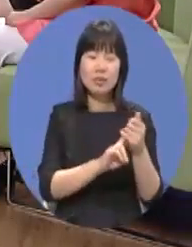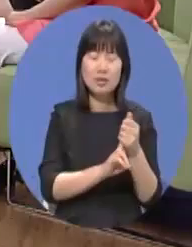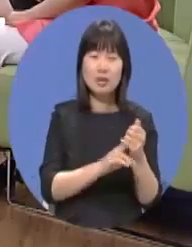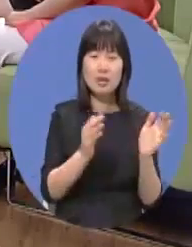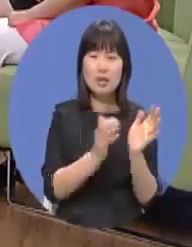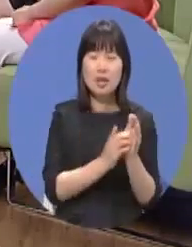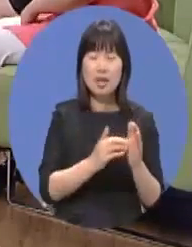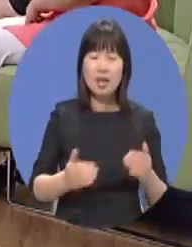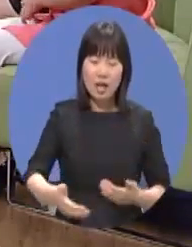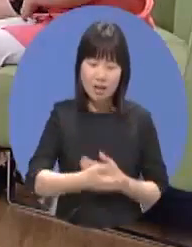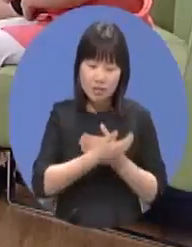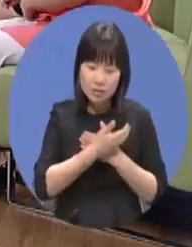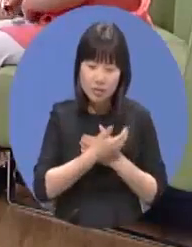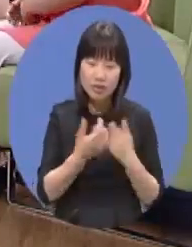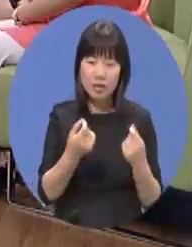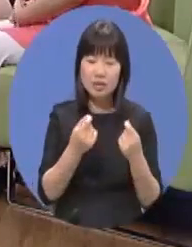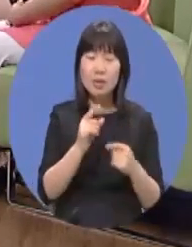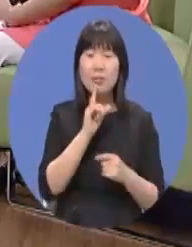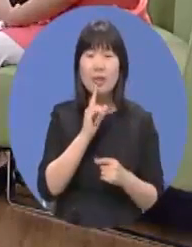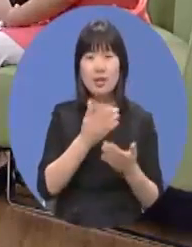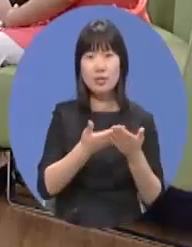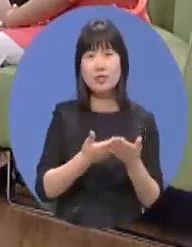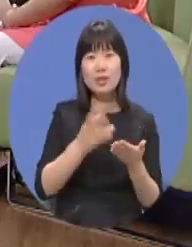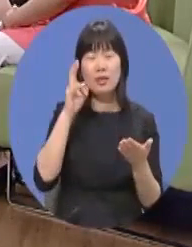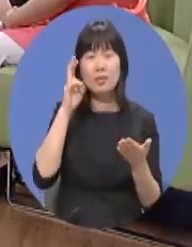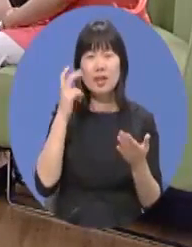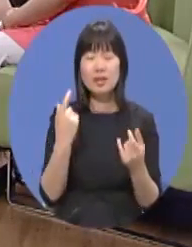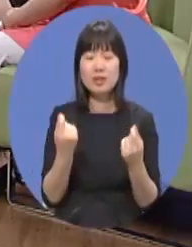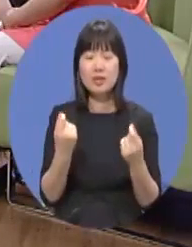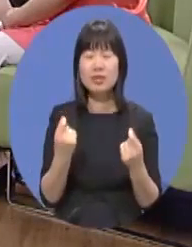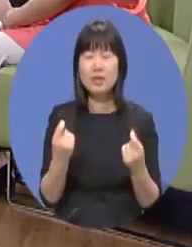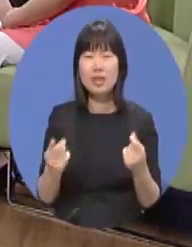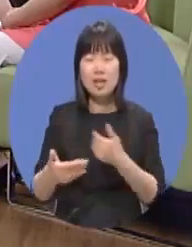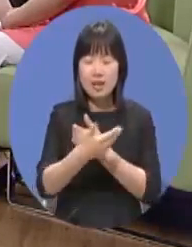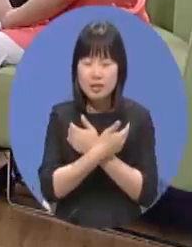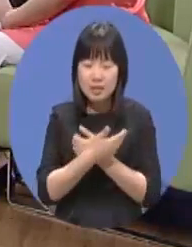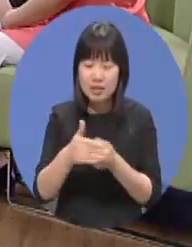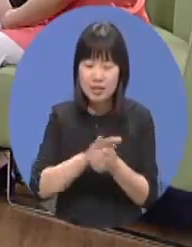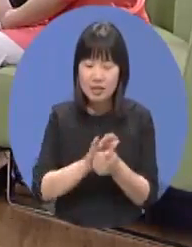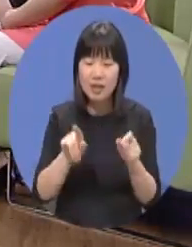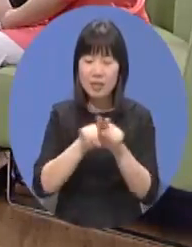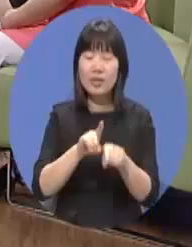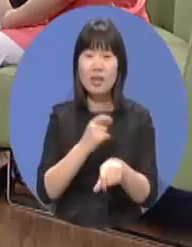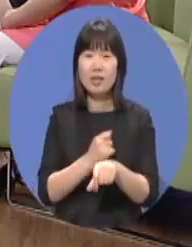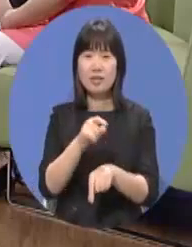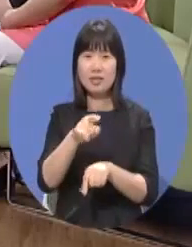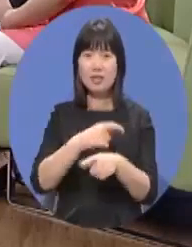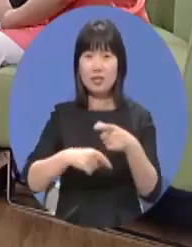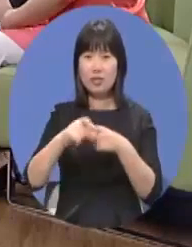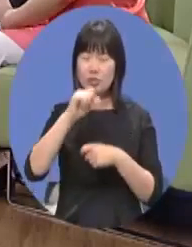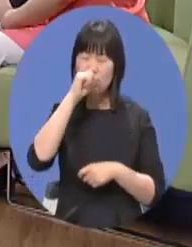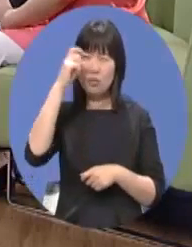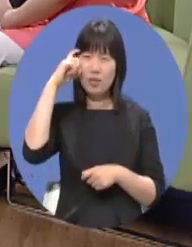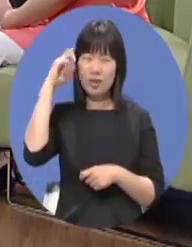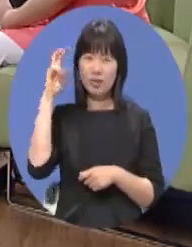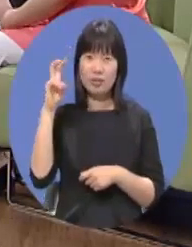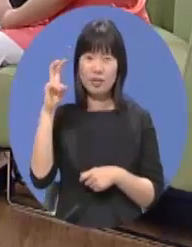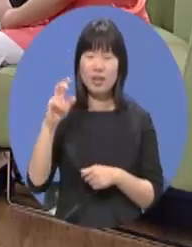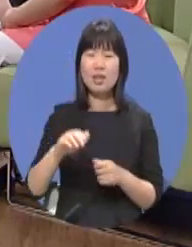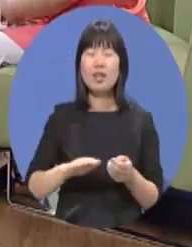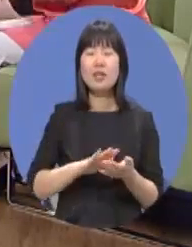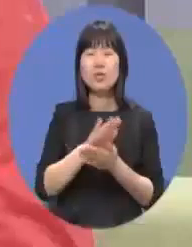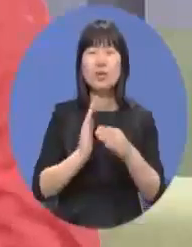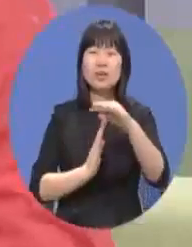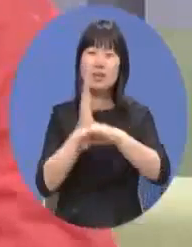이렇게 안아주는 그런 말씀도 해주셨어요. 그렇게 이렇게 스킨십도 함께 해주는 게더 좋을까요, 선생님? 그렇죠.